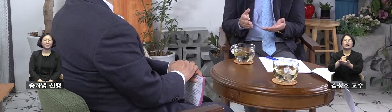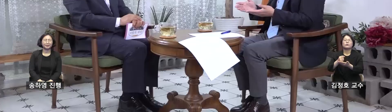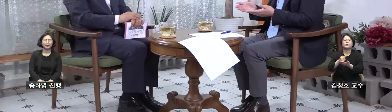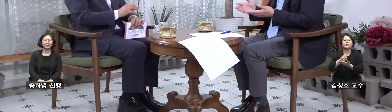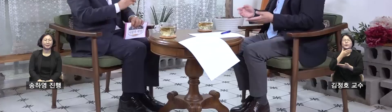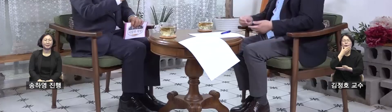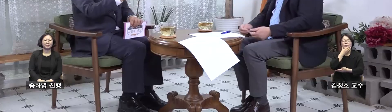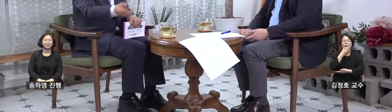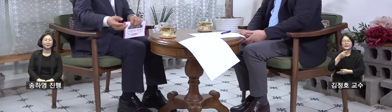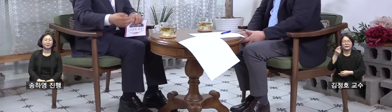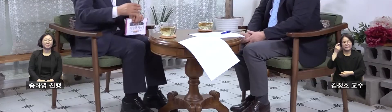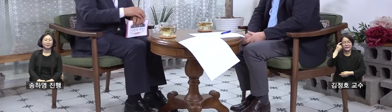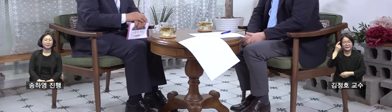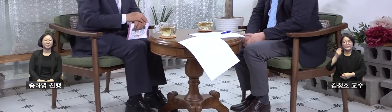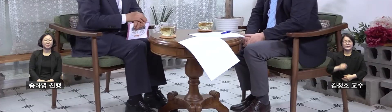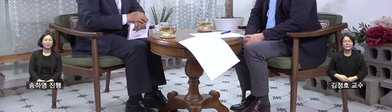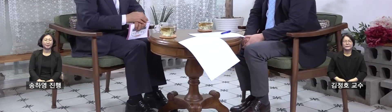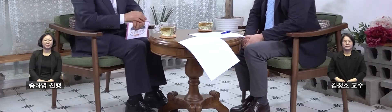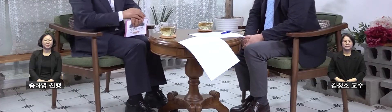재미있었던 것 같습니다. 그게 이제 우리